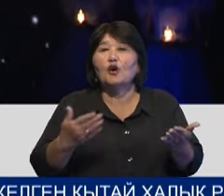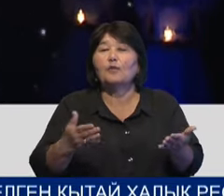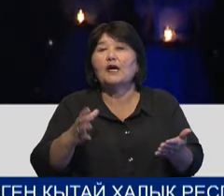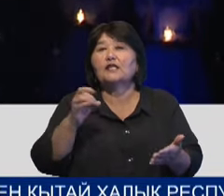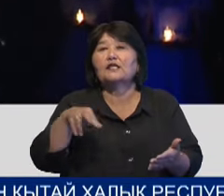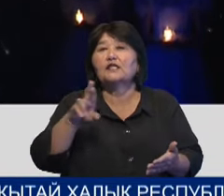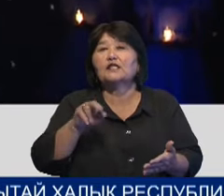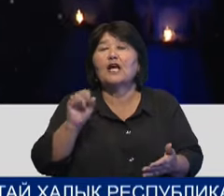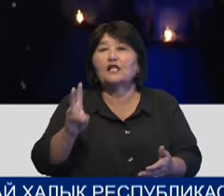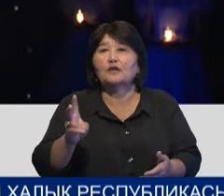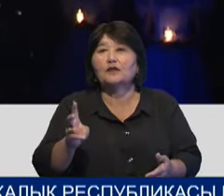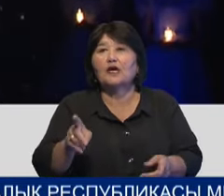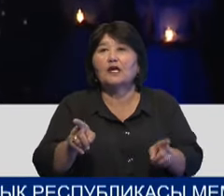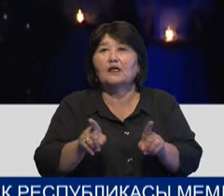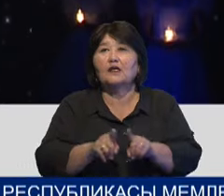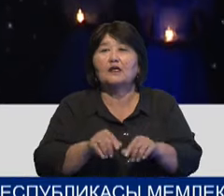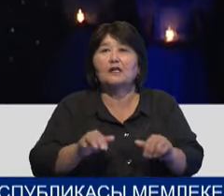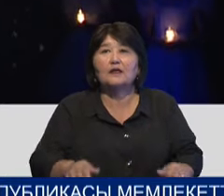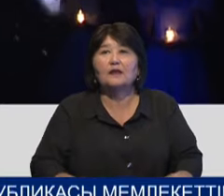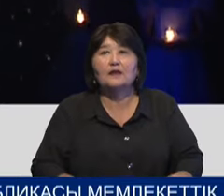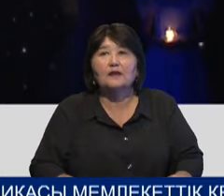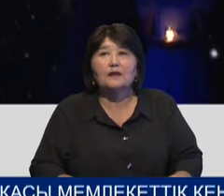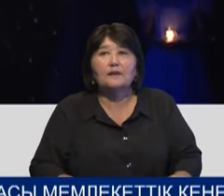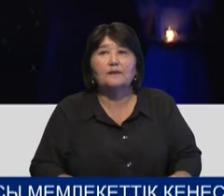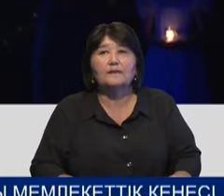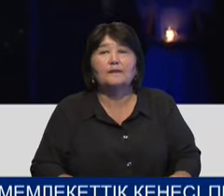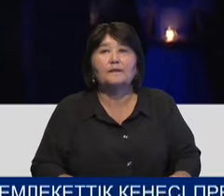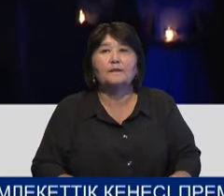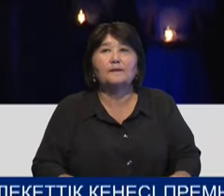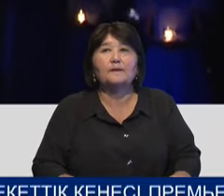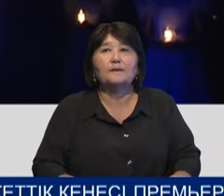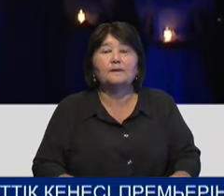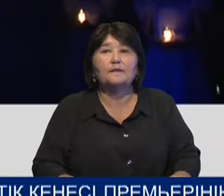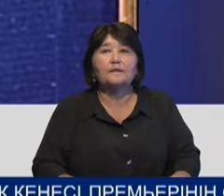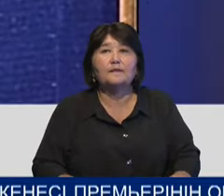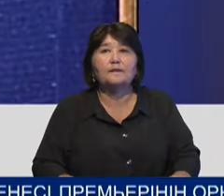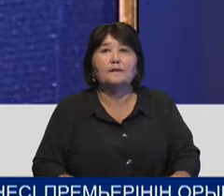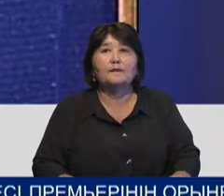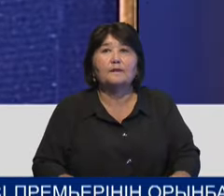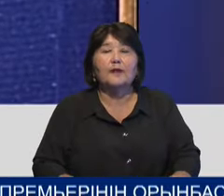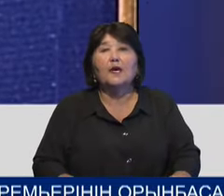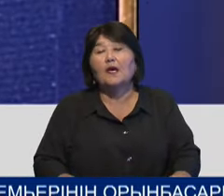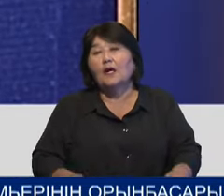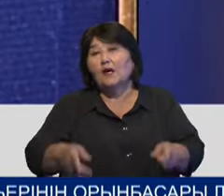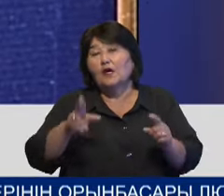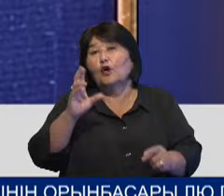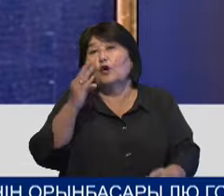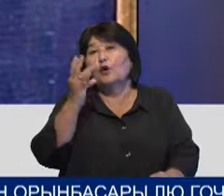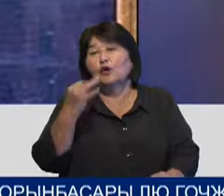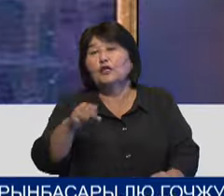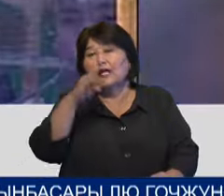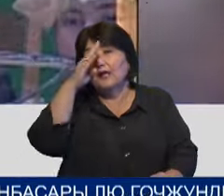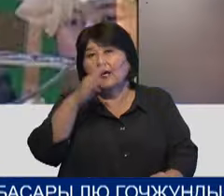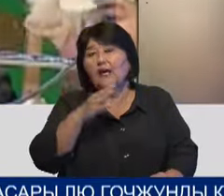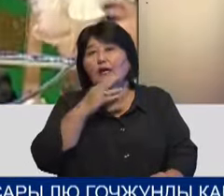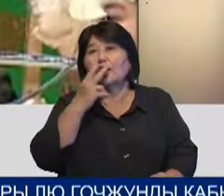сырдан жұмбақ, әдіра қалып, ерлердің шықты дауысы құлындағы. Расымен Көшенейдің Арнұры әкенің